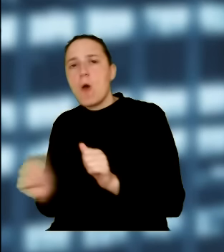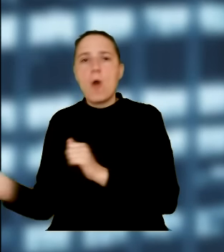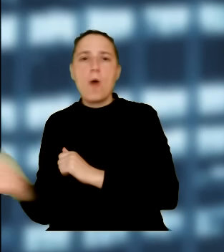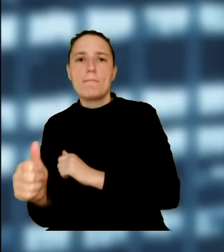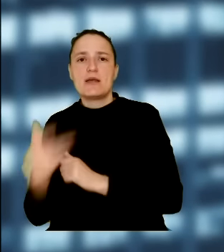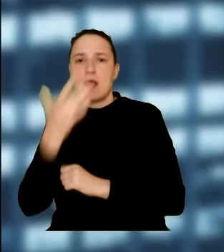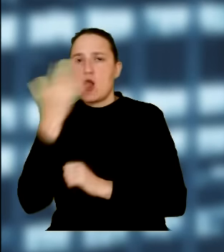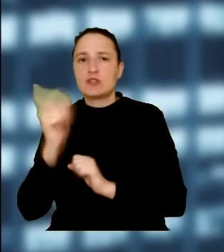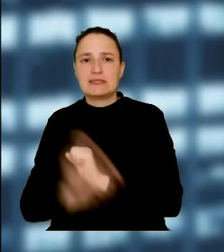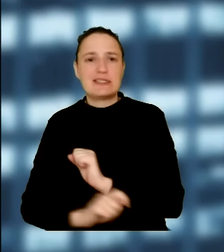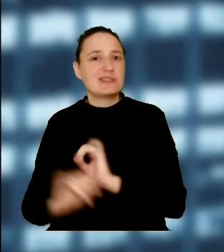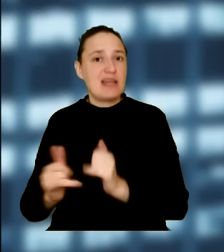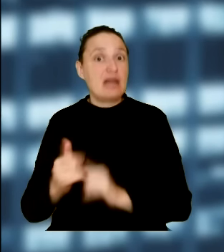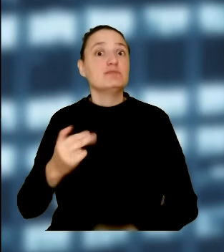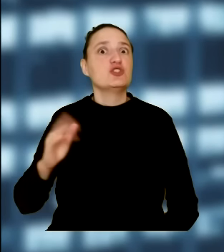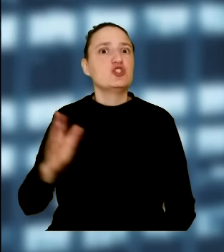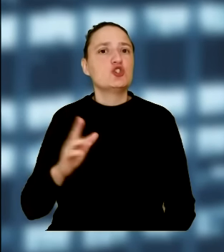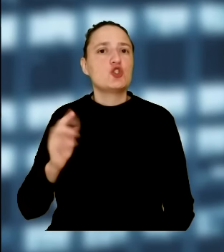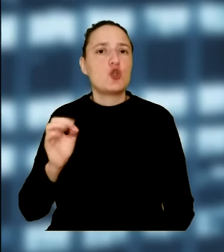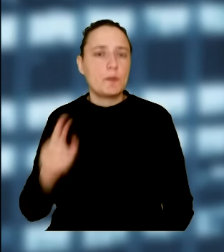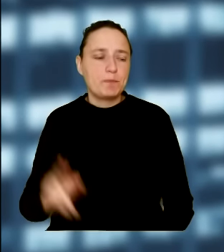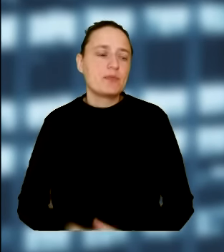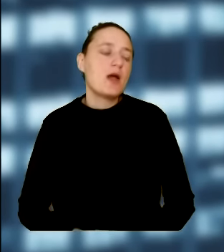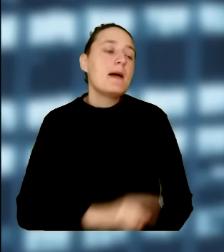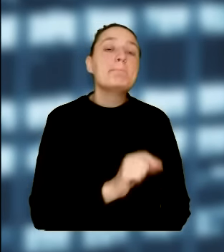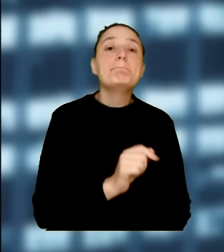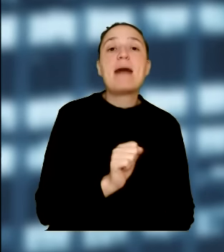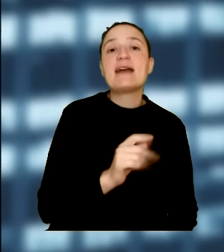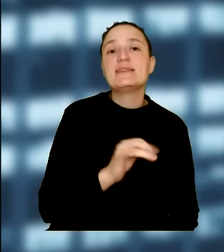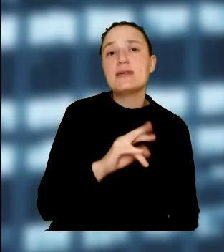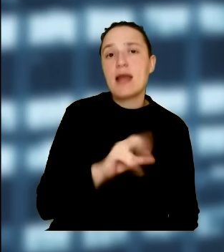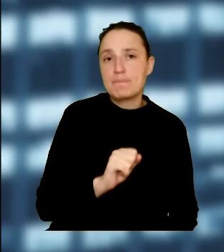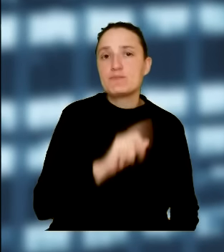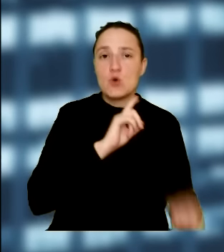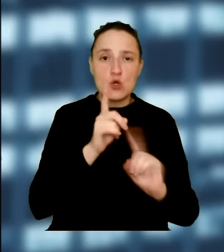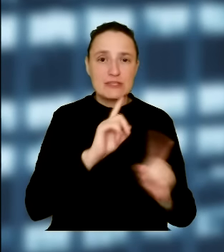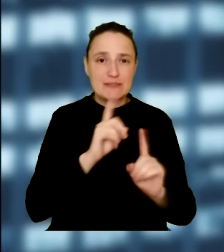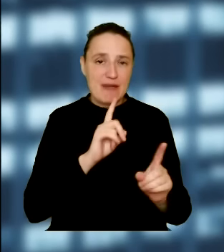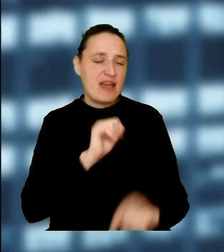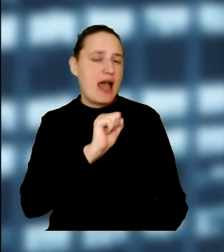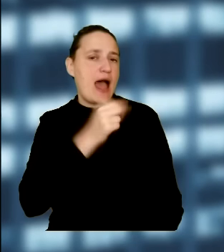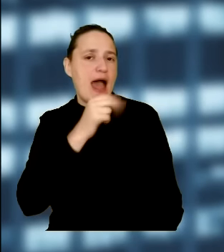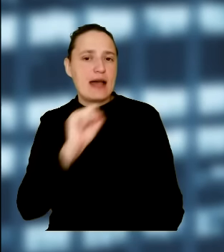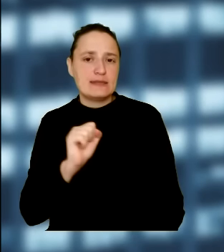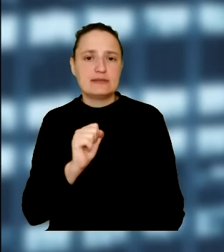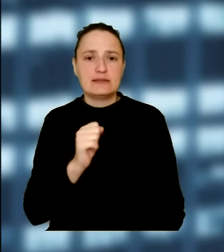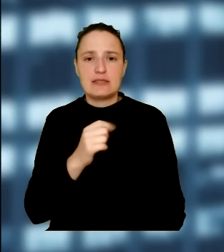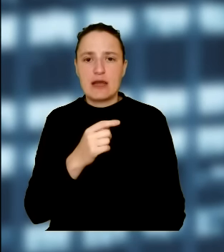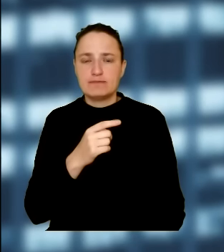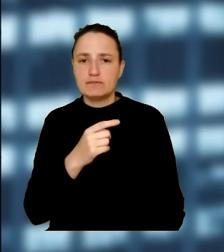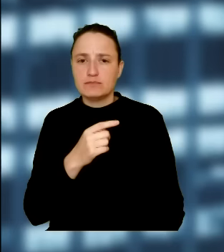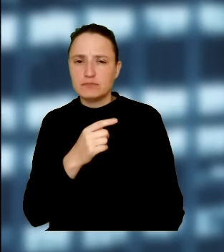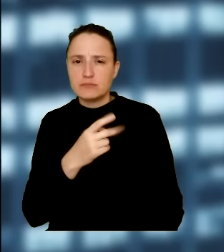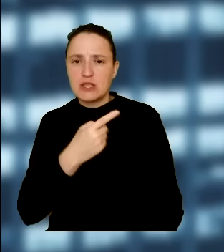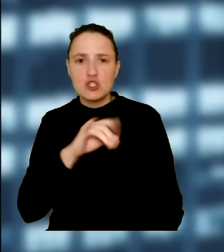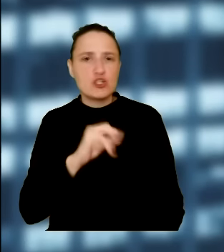Nisztor. Z Rafałem Patyrą rozmawia Anna Zyzek. Rośniemy szybciej niż drożdżowe